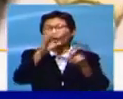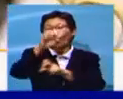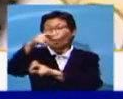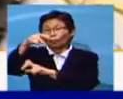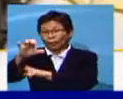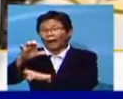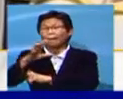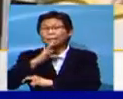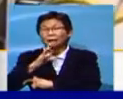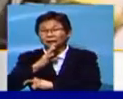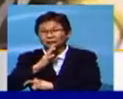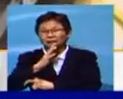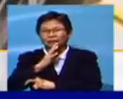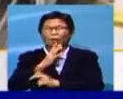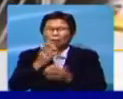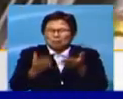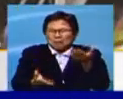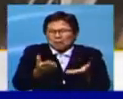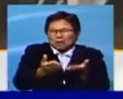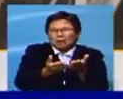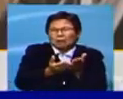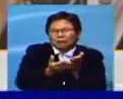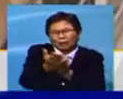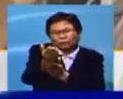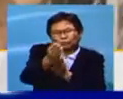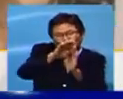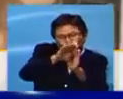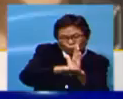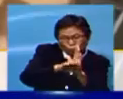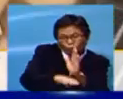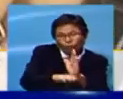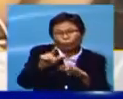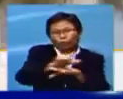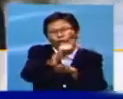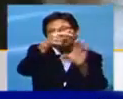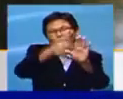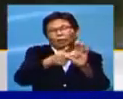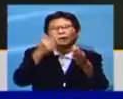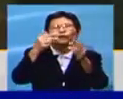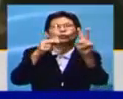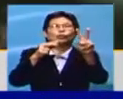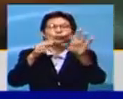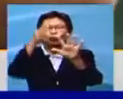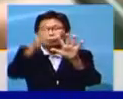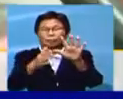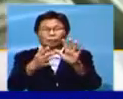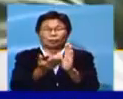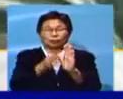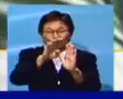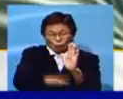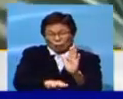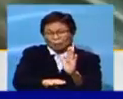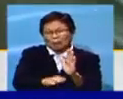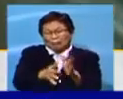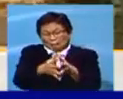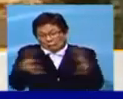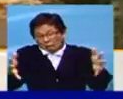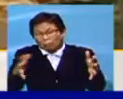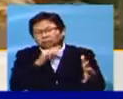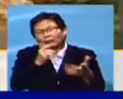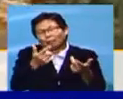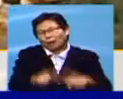pertubuhan itu berkemungkinan melanjutkan pengurangan bekalan menjelang 25 Mei namun pengurangan lebih besar tidak berkemungkinan akan